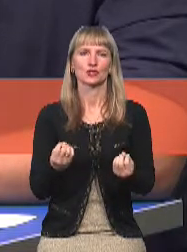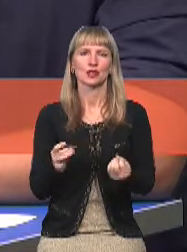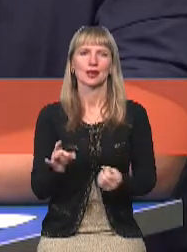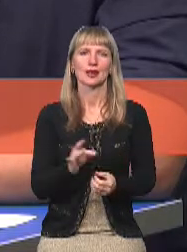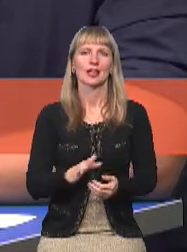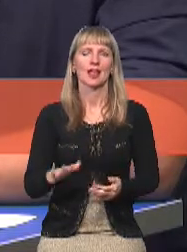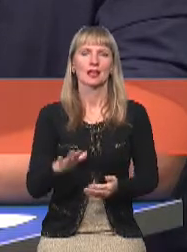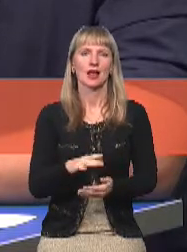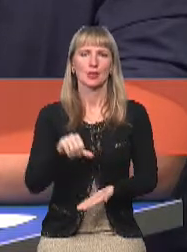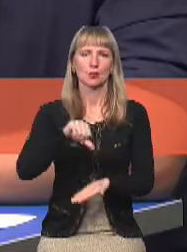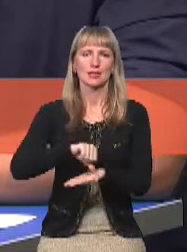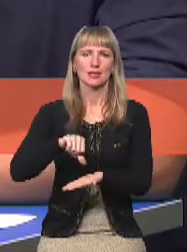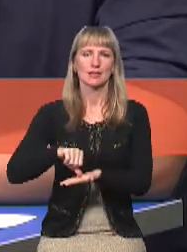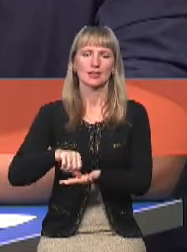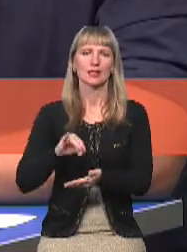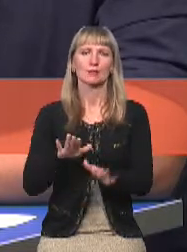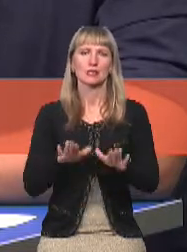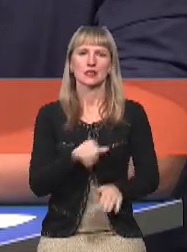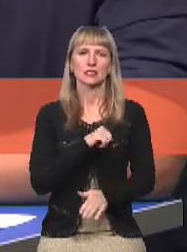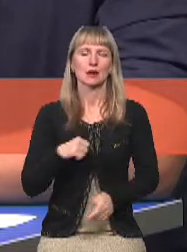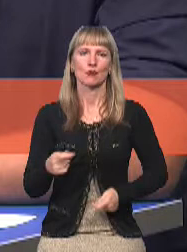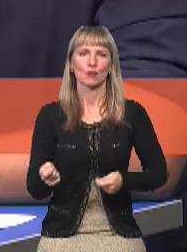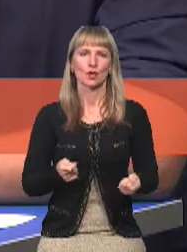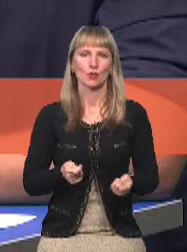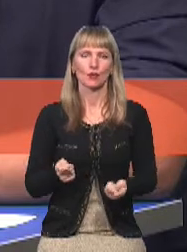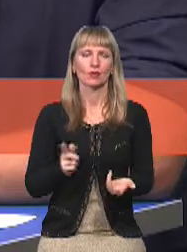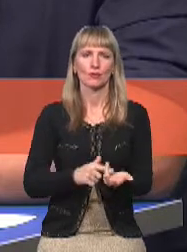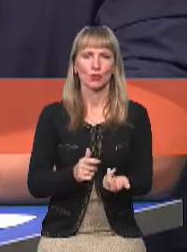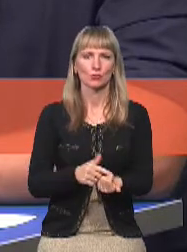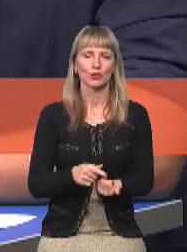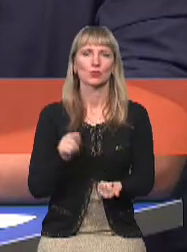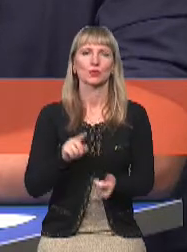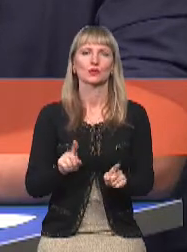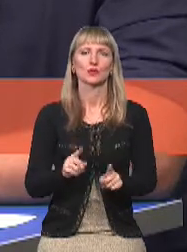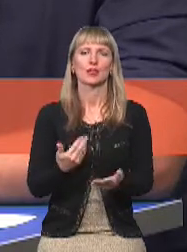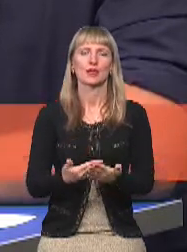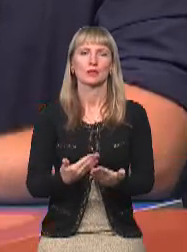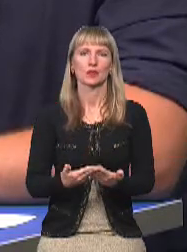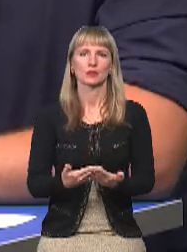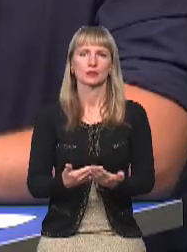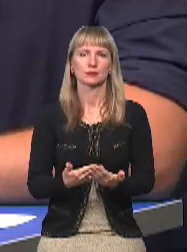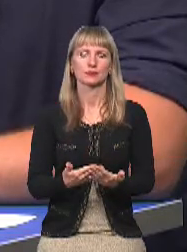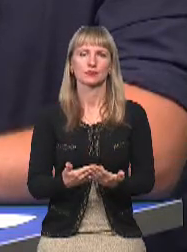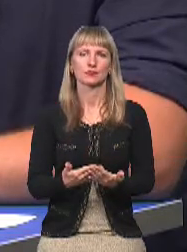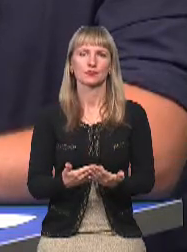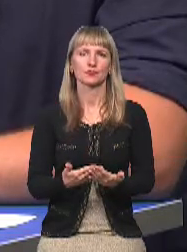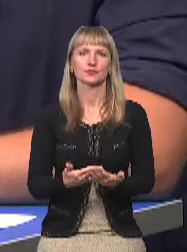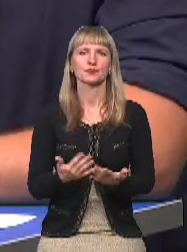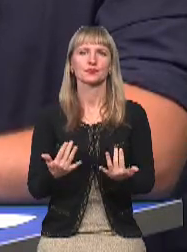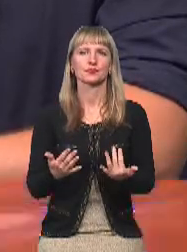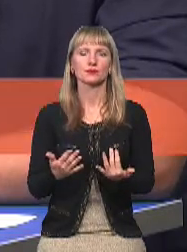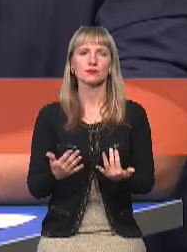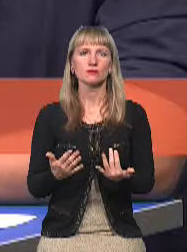регіональні представники, так, і місцеве самоврядування в тому числі. Тому що, ну, наприклад, деякі